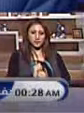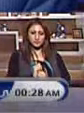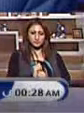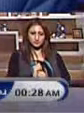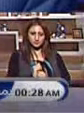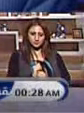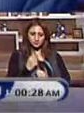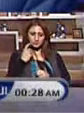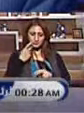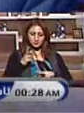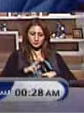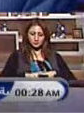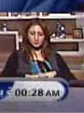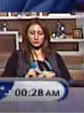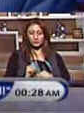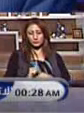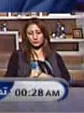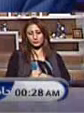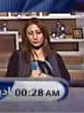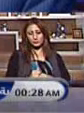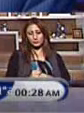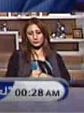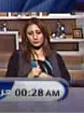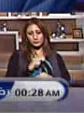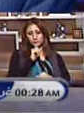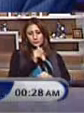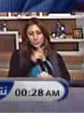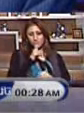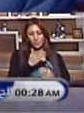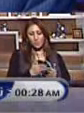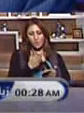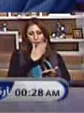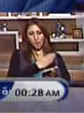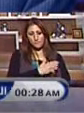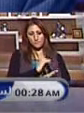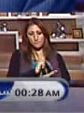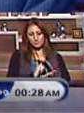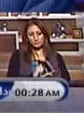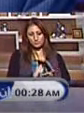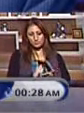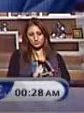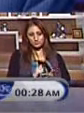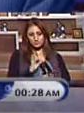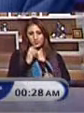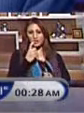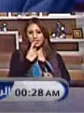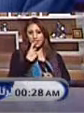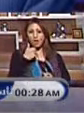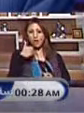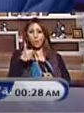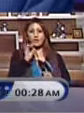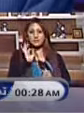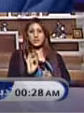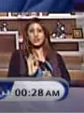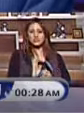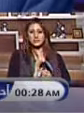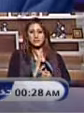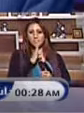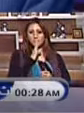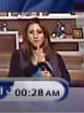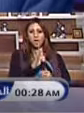صحيح لا نحتاج بالعكس انا قلت لك من قبل اللسان اللين يغلب الحق